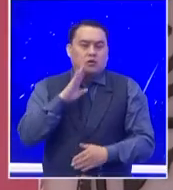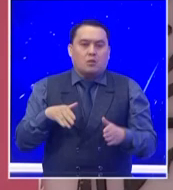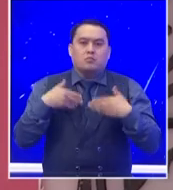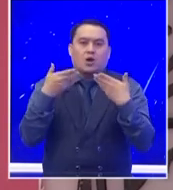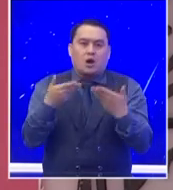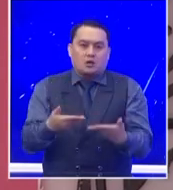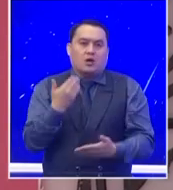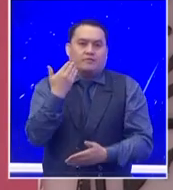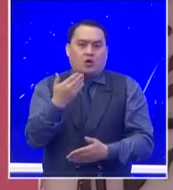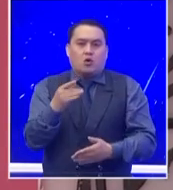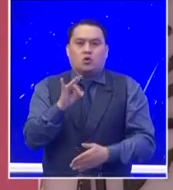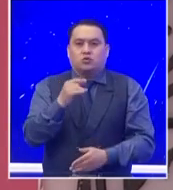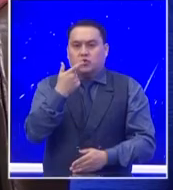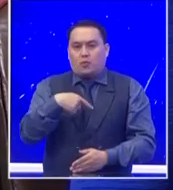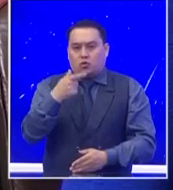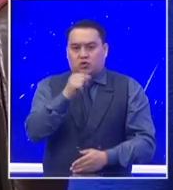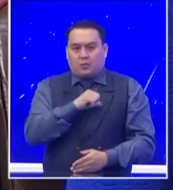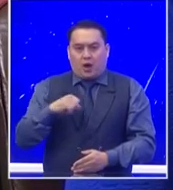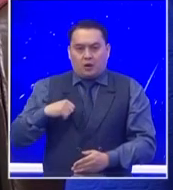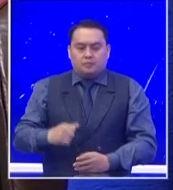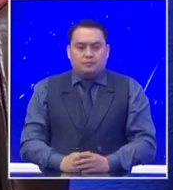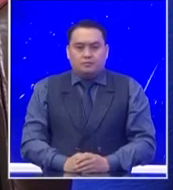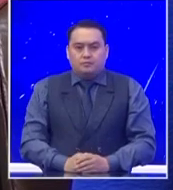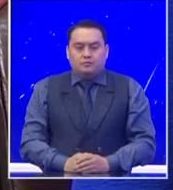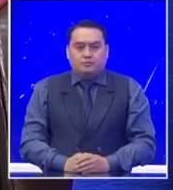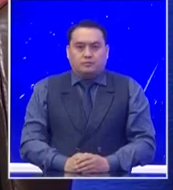предложила Мерверт сыграть роль самой себя.